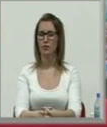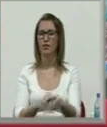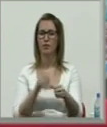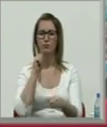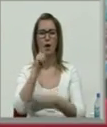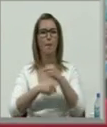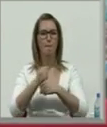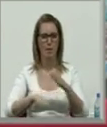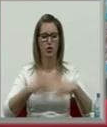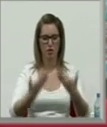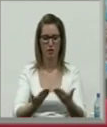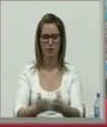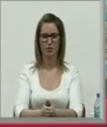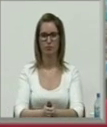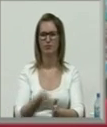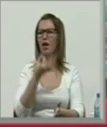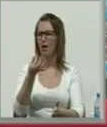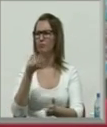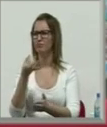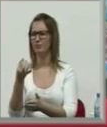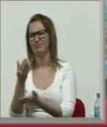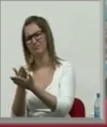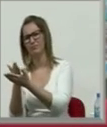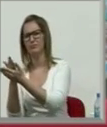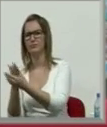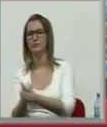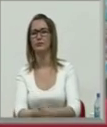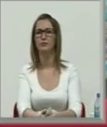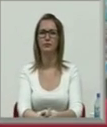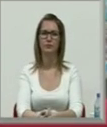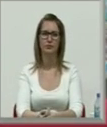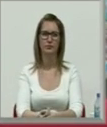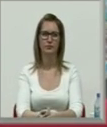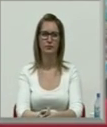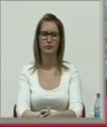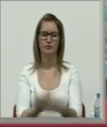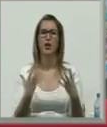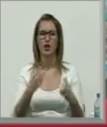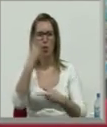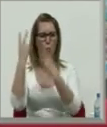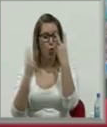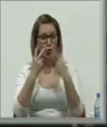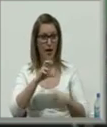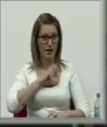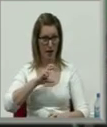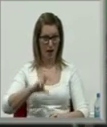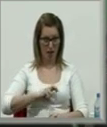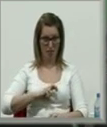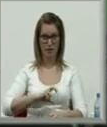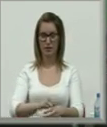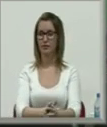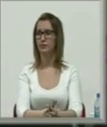pracodawcy zwracali się do nas z prośbą o wsparcie w poszukiwaniu kadry. Niektórzy potrzebują kadry na